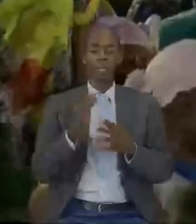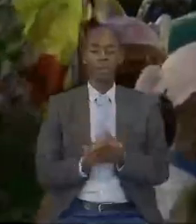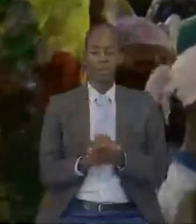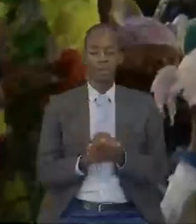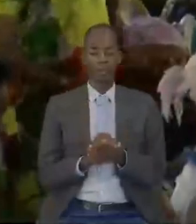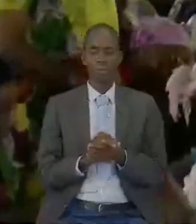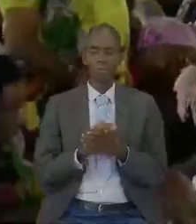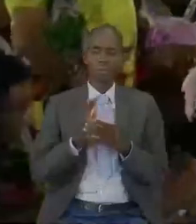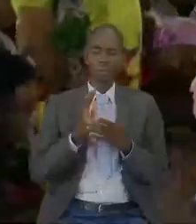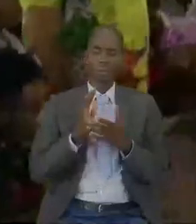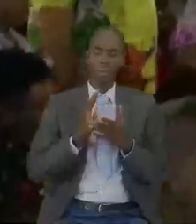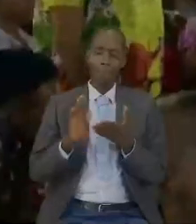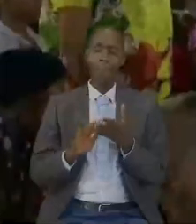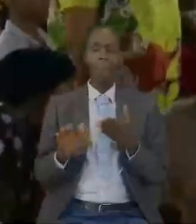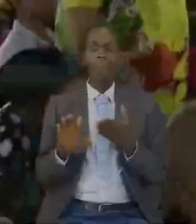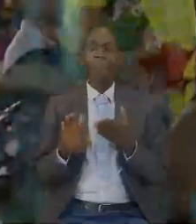de Jésus.